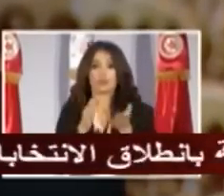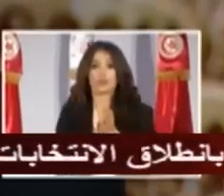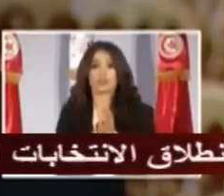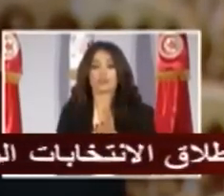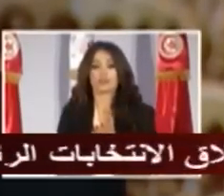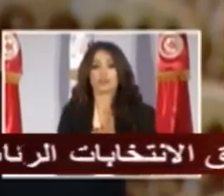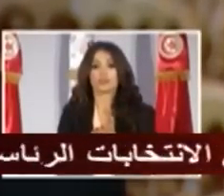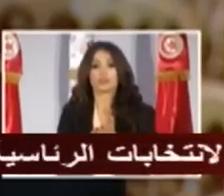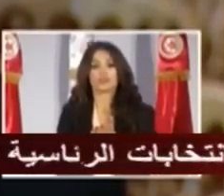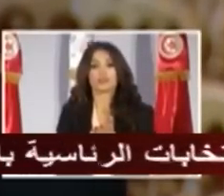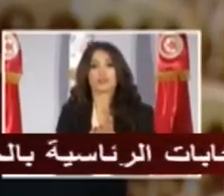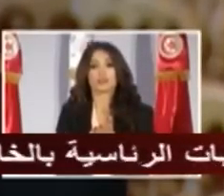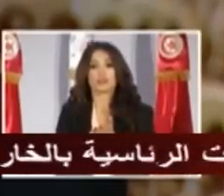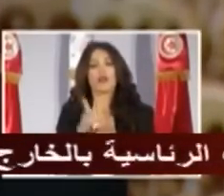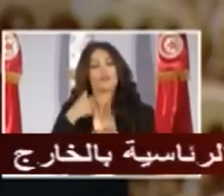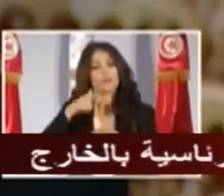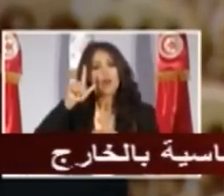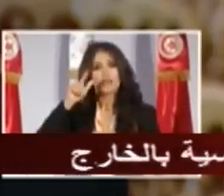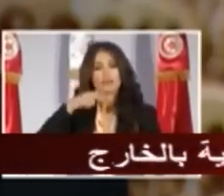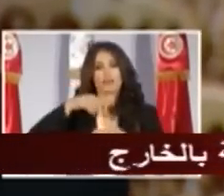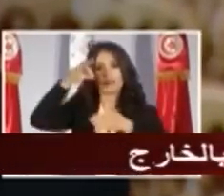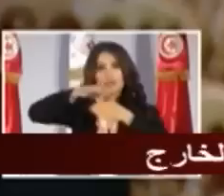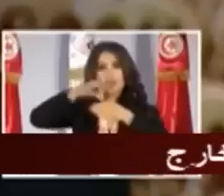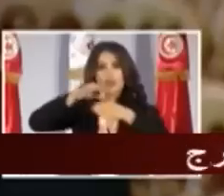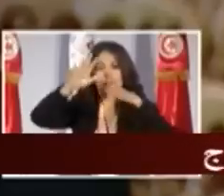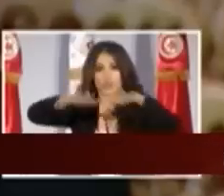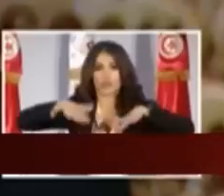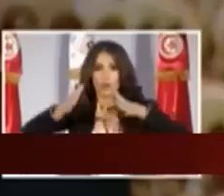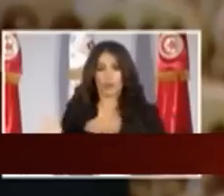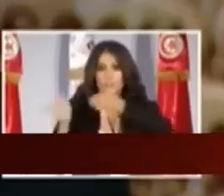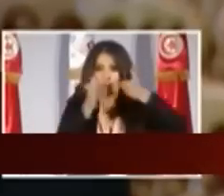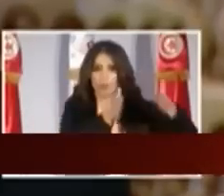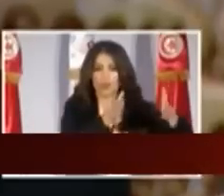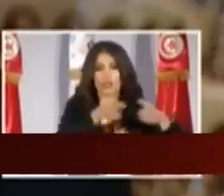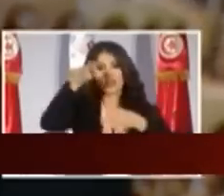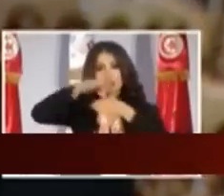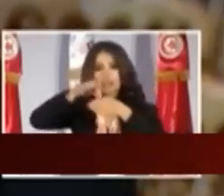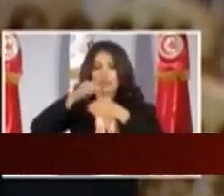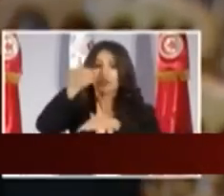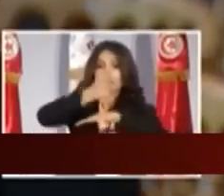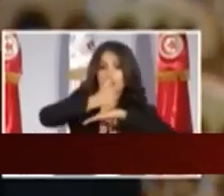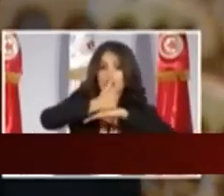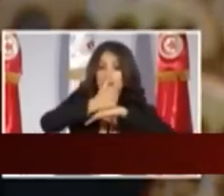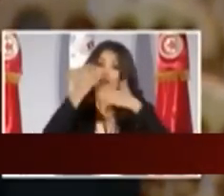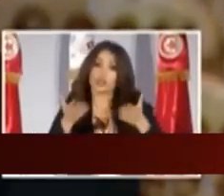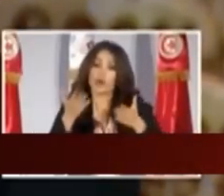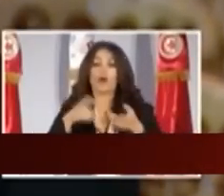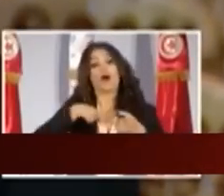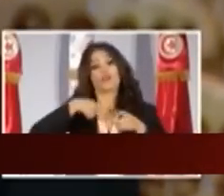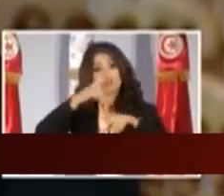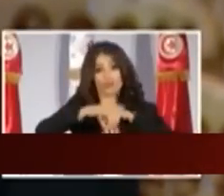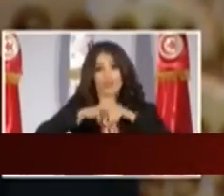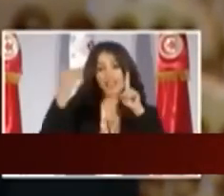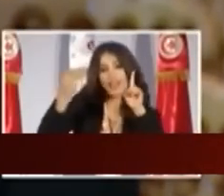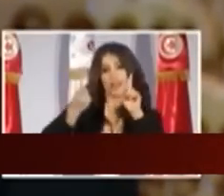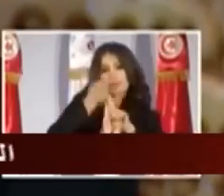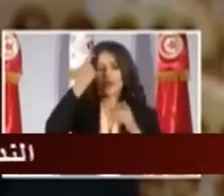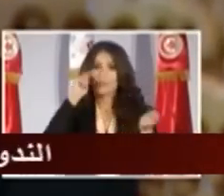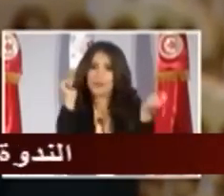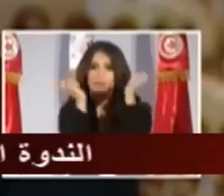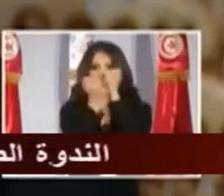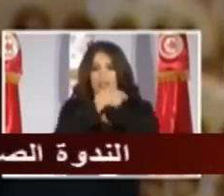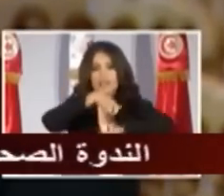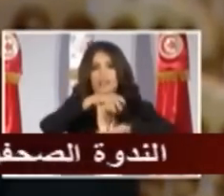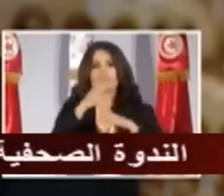كانت عندنا من الانتخابات التشريعيه وبعد الرئاسيه ان الظروف الاستثنائيه ووفيات الرئيس الله يرحمه